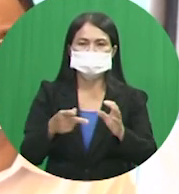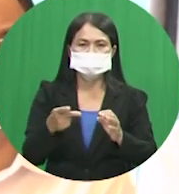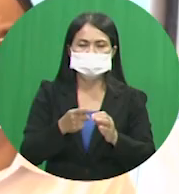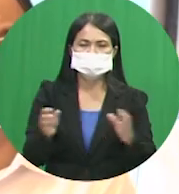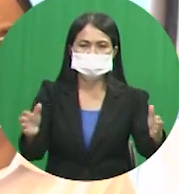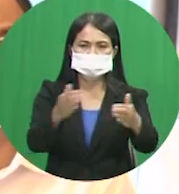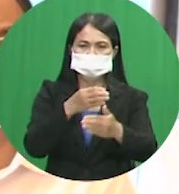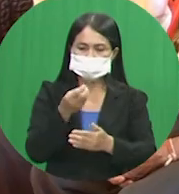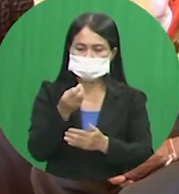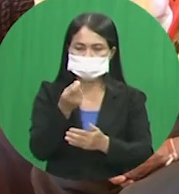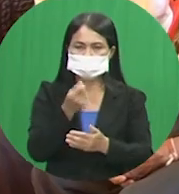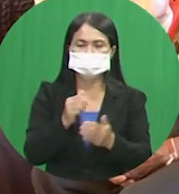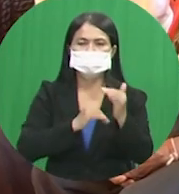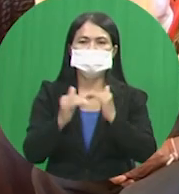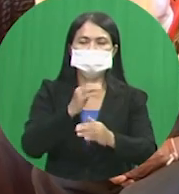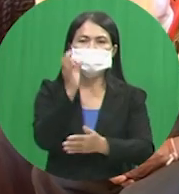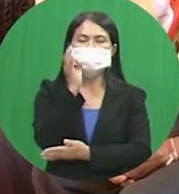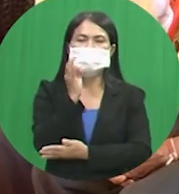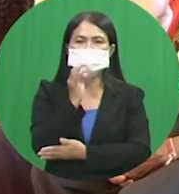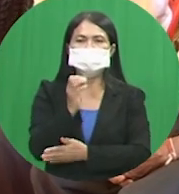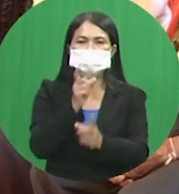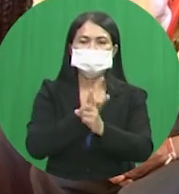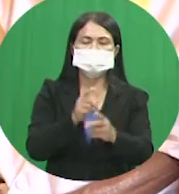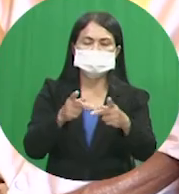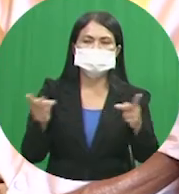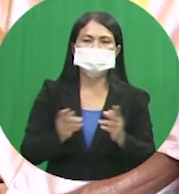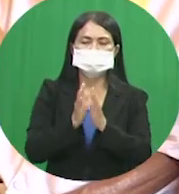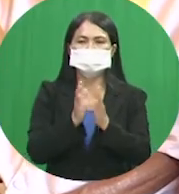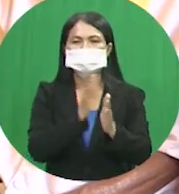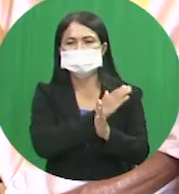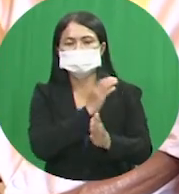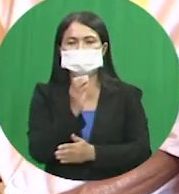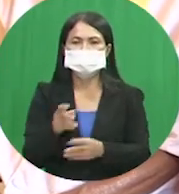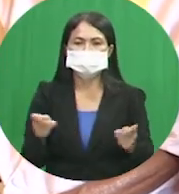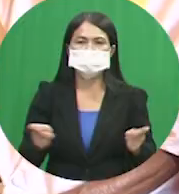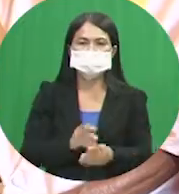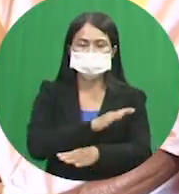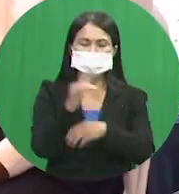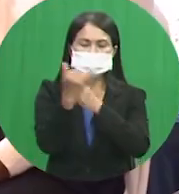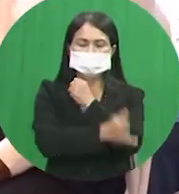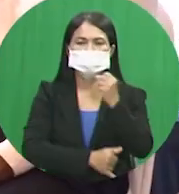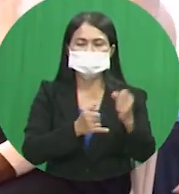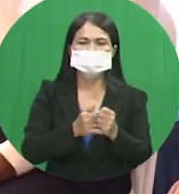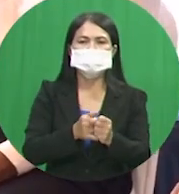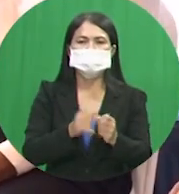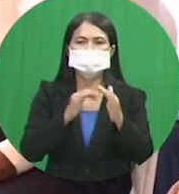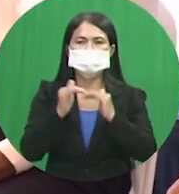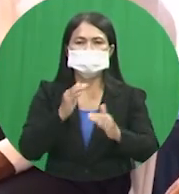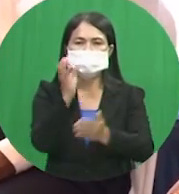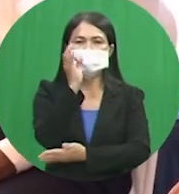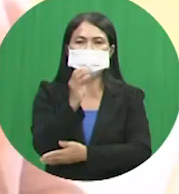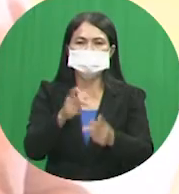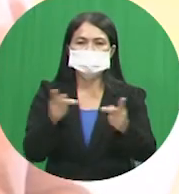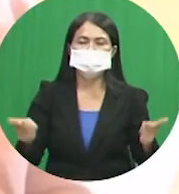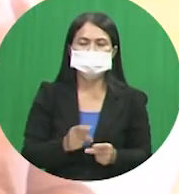การโปรโมปัจจัยก่อสร้างประเพียนในตามตีอารามวัดในตูเตียงประเทศโดยการก่อสร้างประเพียปีจ